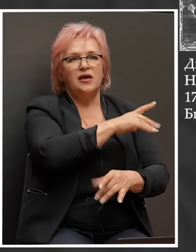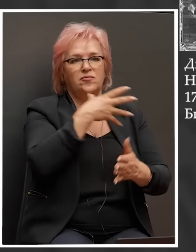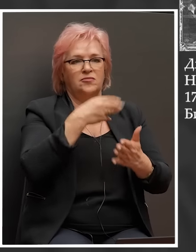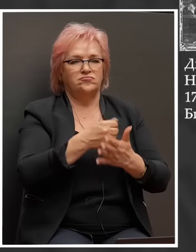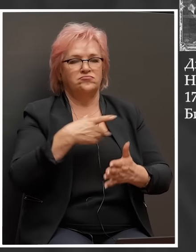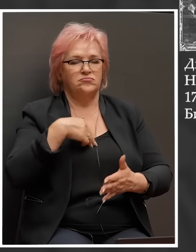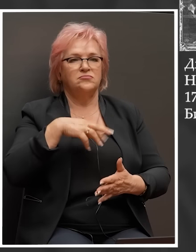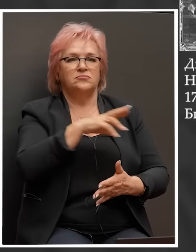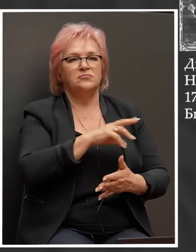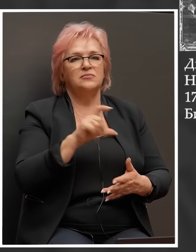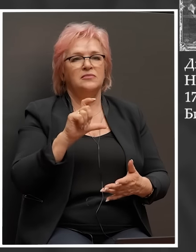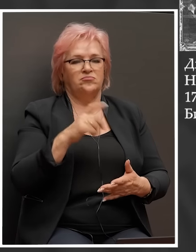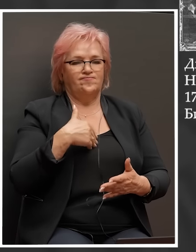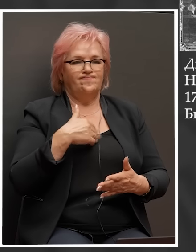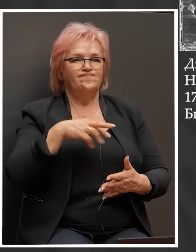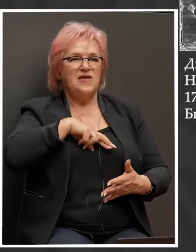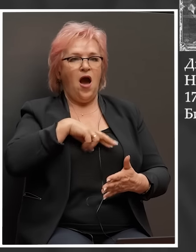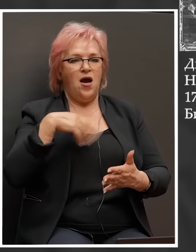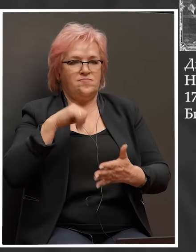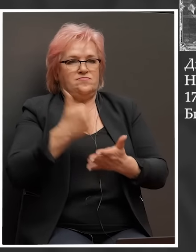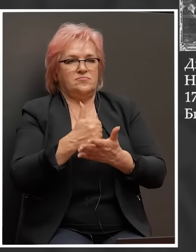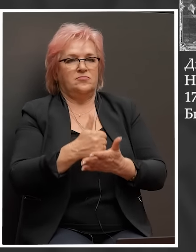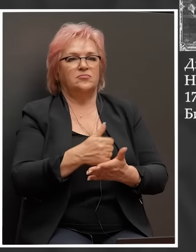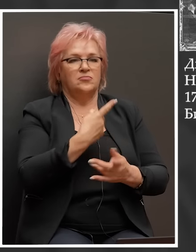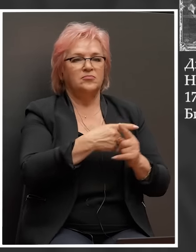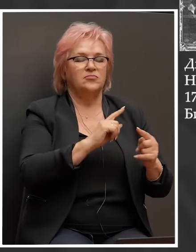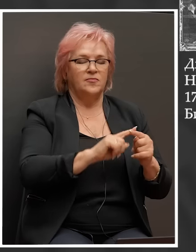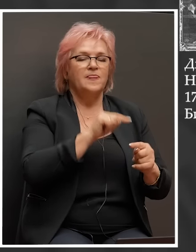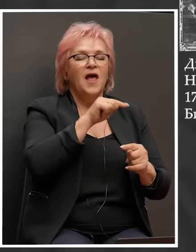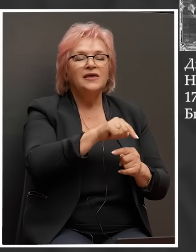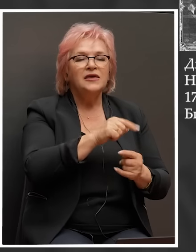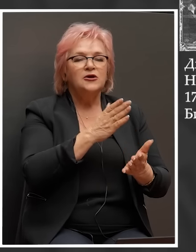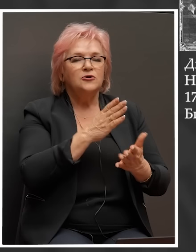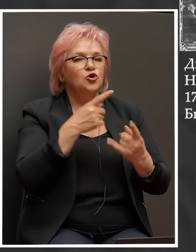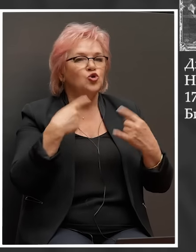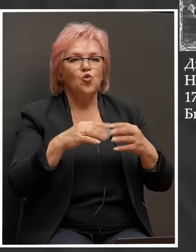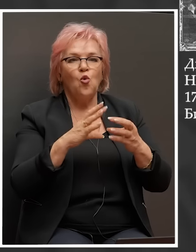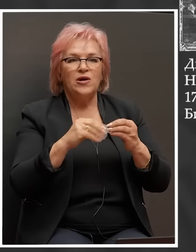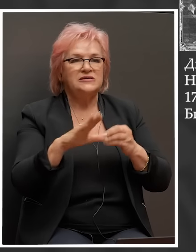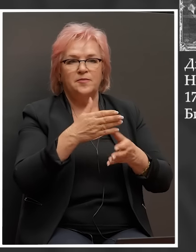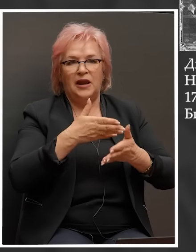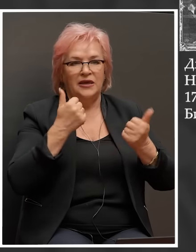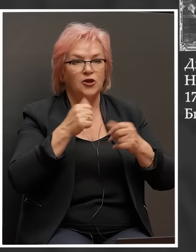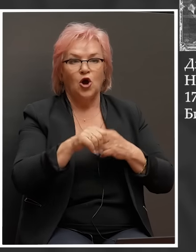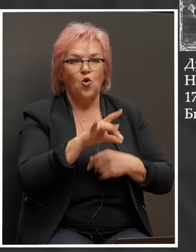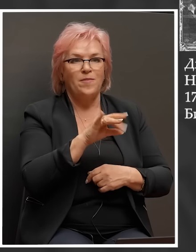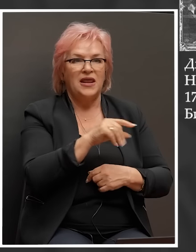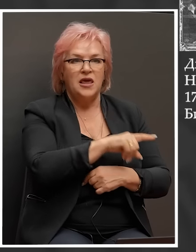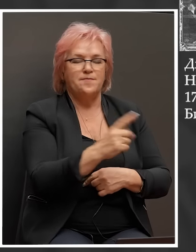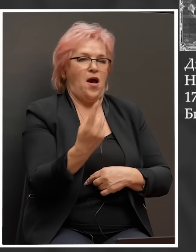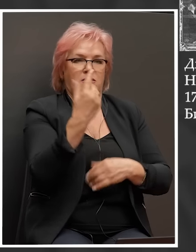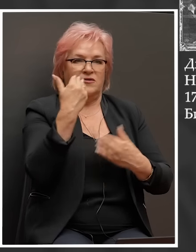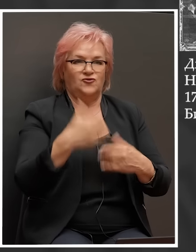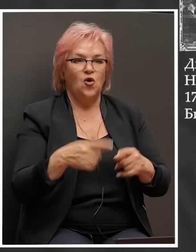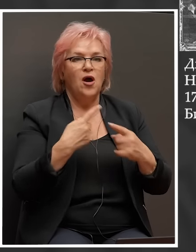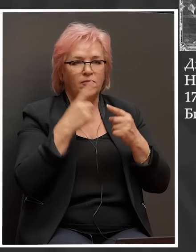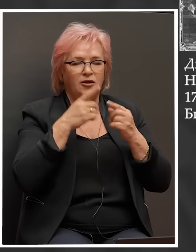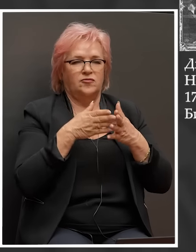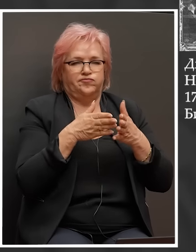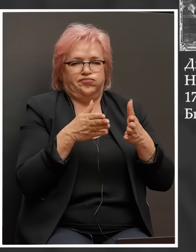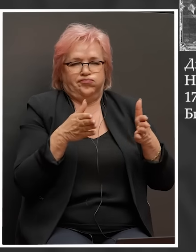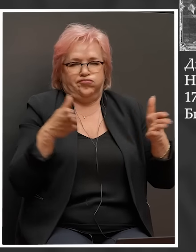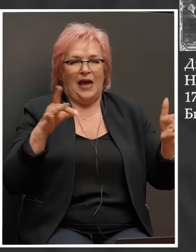черту западноевропейская цивилизация у него унаследует, не существует другой земли и других мест, кроме Рима. Собственно, расширение